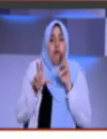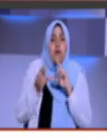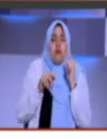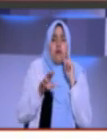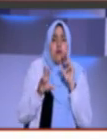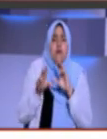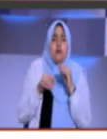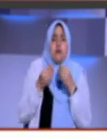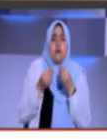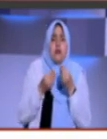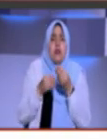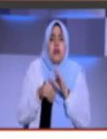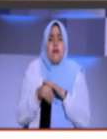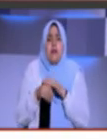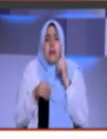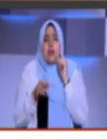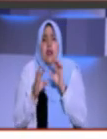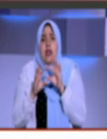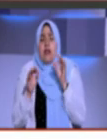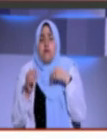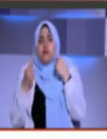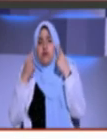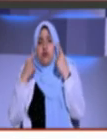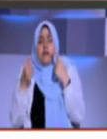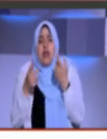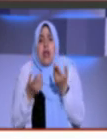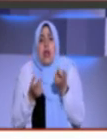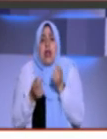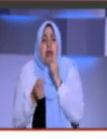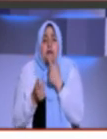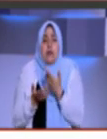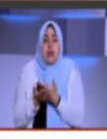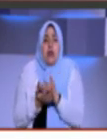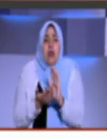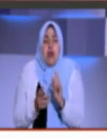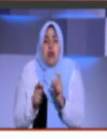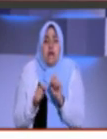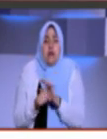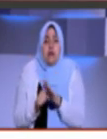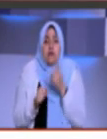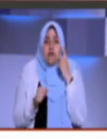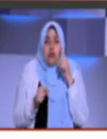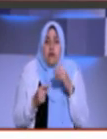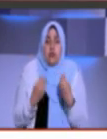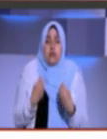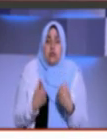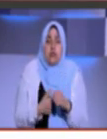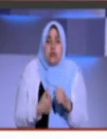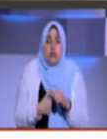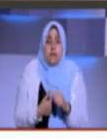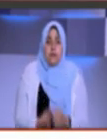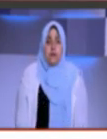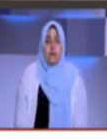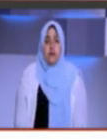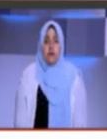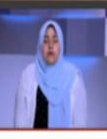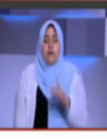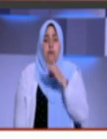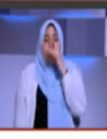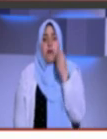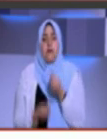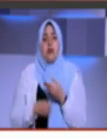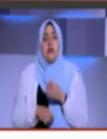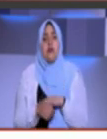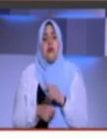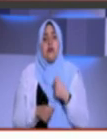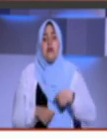الساينتفك كوميونتي يعني الميديكال استابليشمنت مش قادرين يحددوا امتى القضاء عليه. فاحنا لو بنتكلم ان زادت هذه